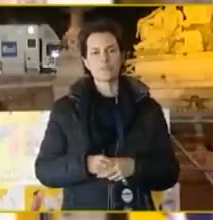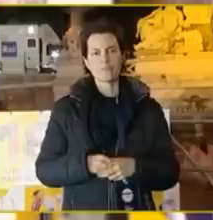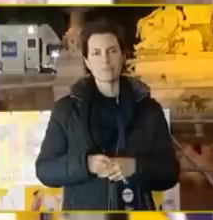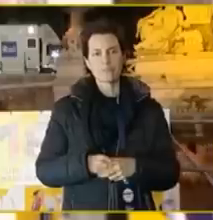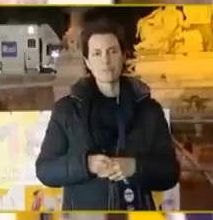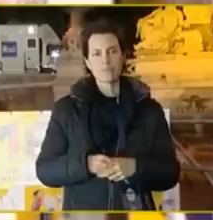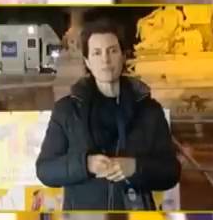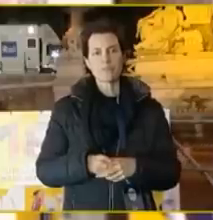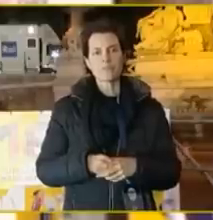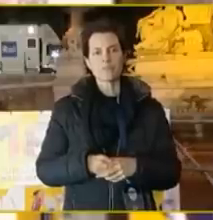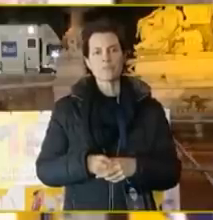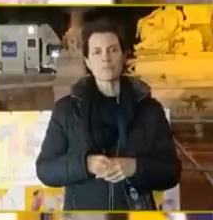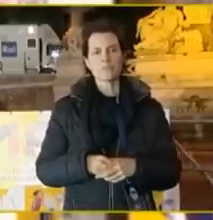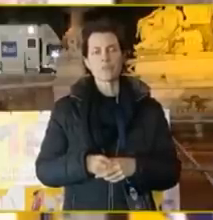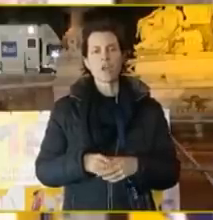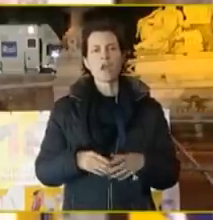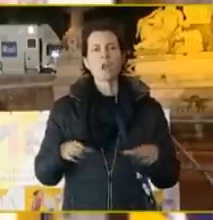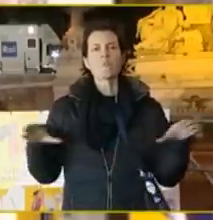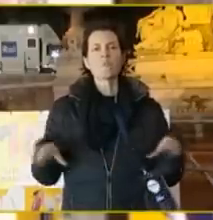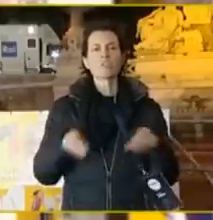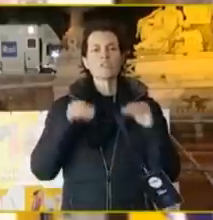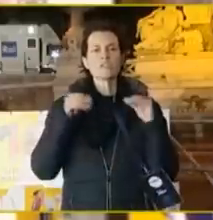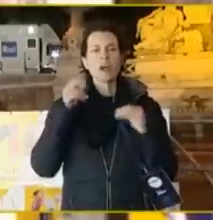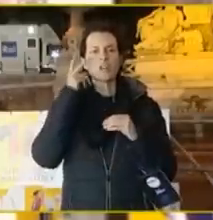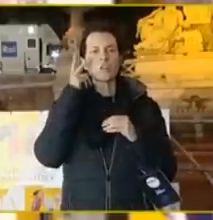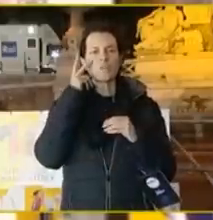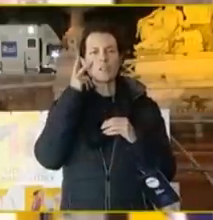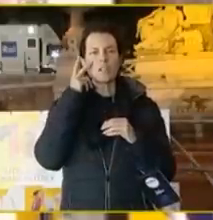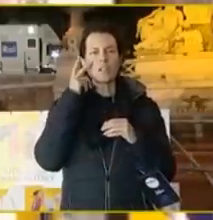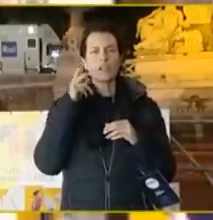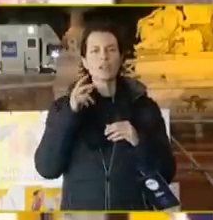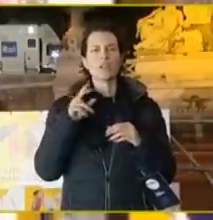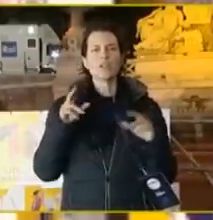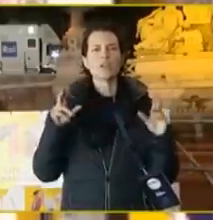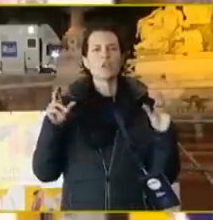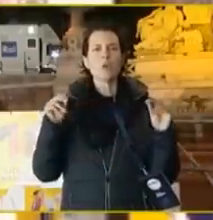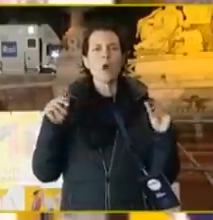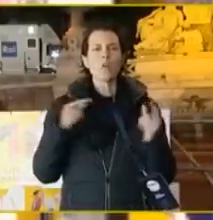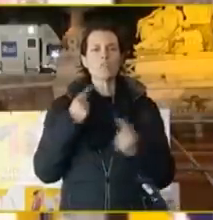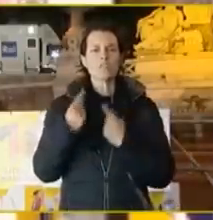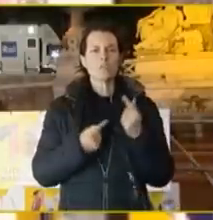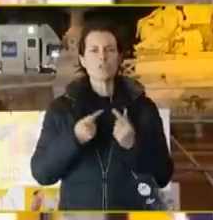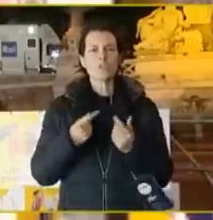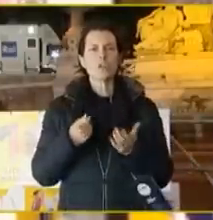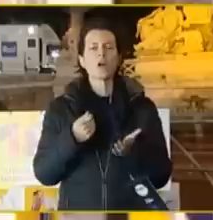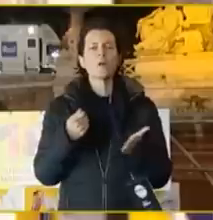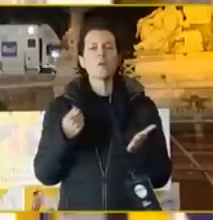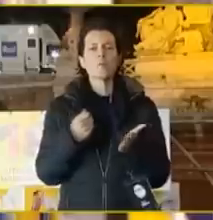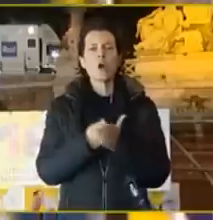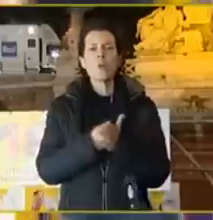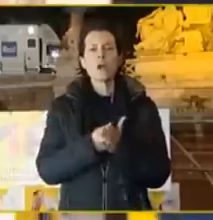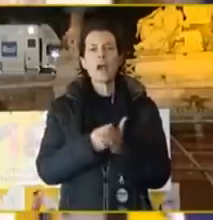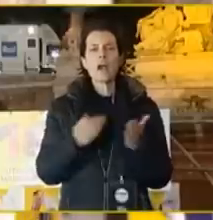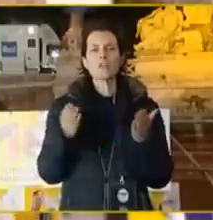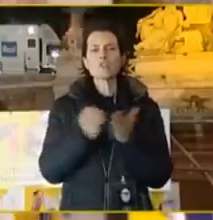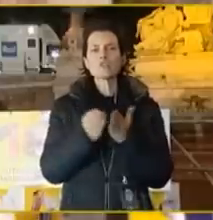a cercare nuove informazioni su internet e le abbiamo trovate. Abbiamo fatto i camerieri per pagarci gli studi. Abbiamo speso un